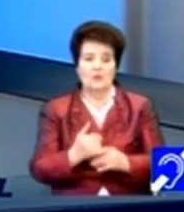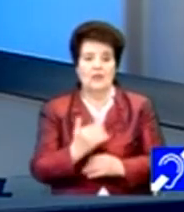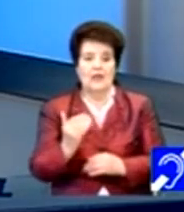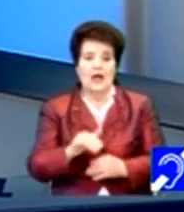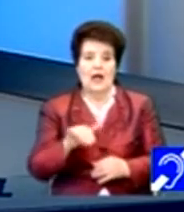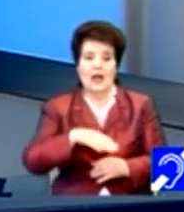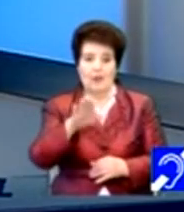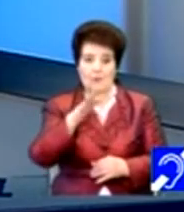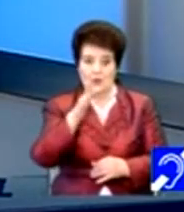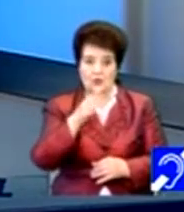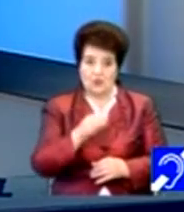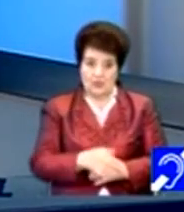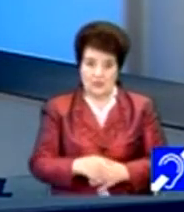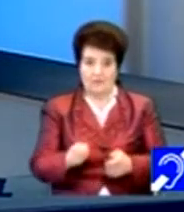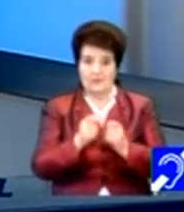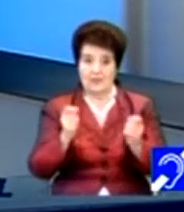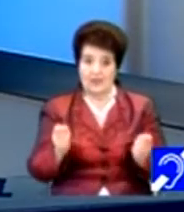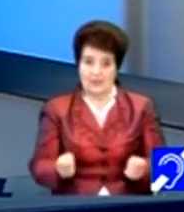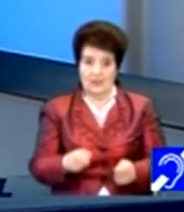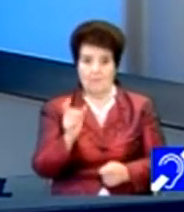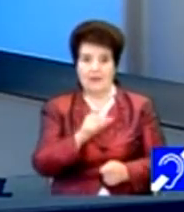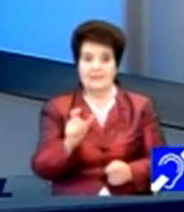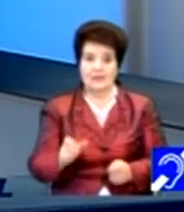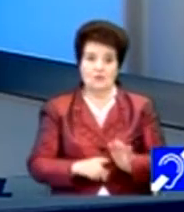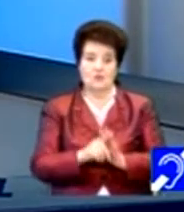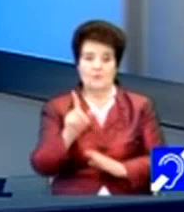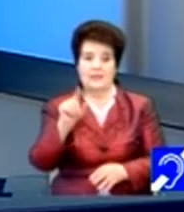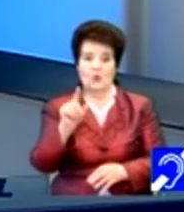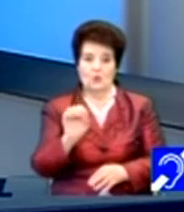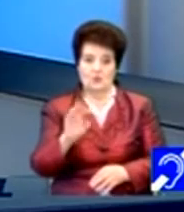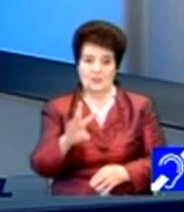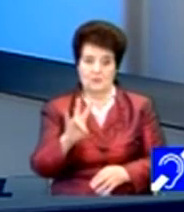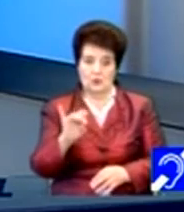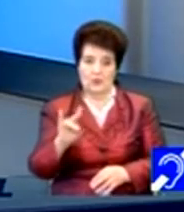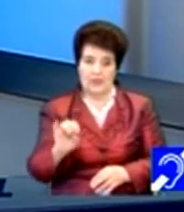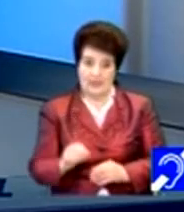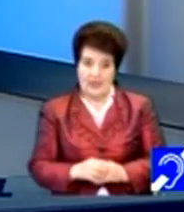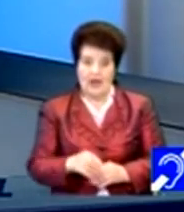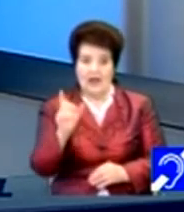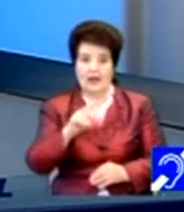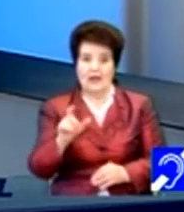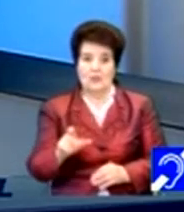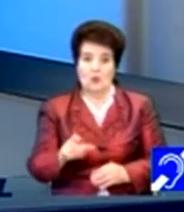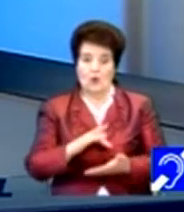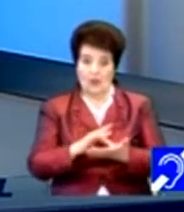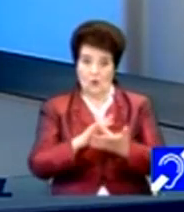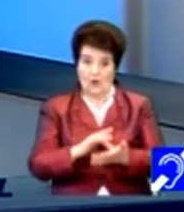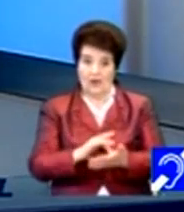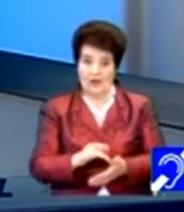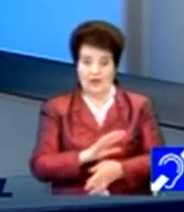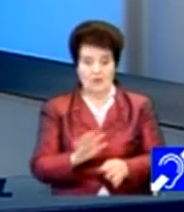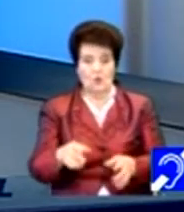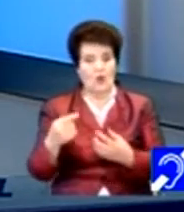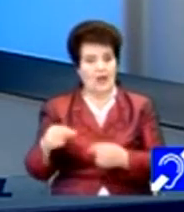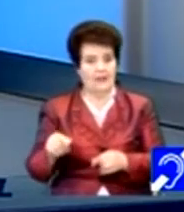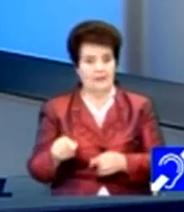Aeroportul internațional Chișinău se redeschide pentru pasageri începând de luni 15 iunie, însă călătoriile nu vor mai arăta ca altă